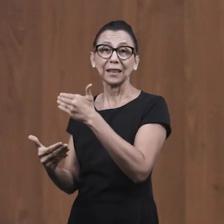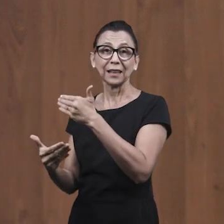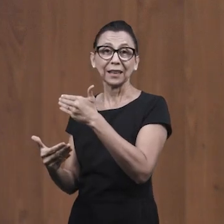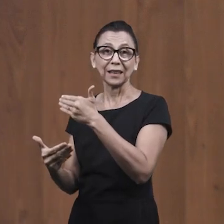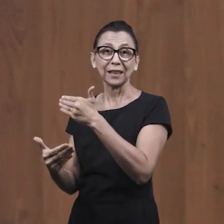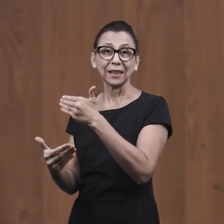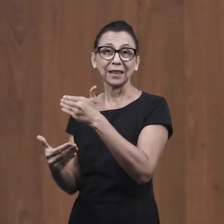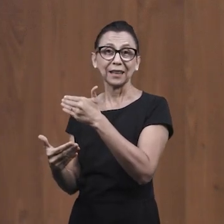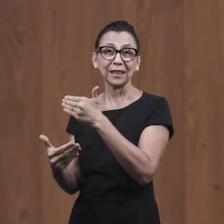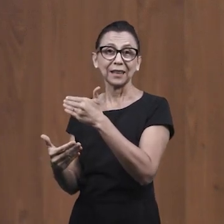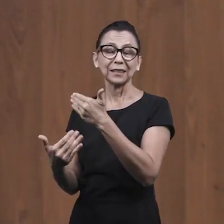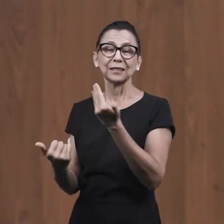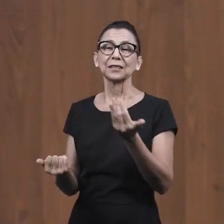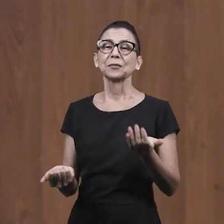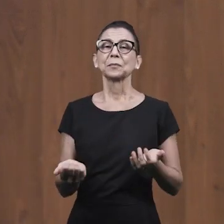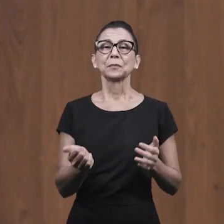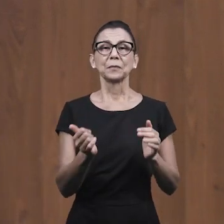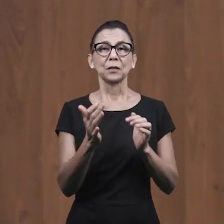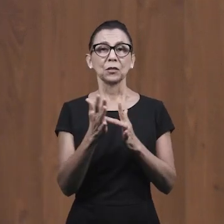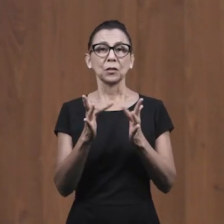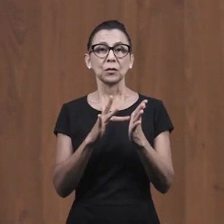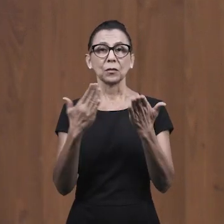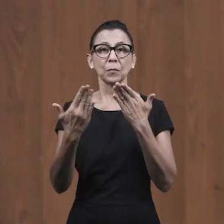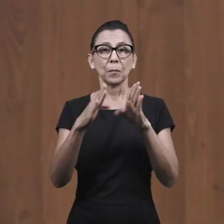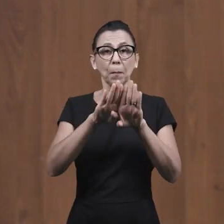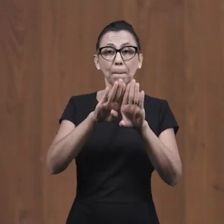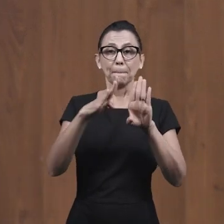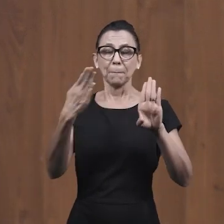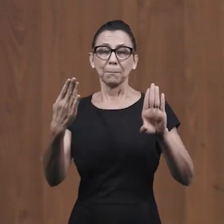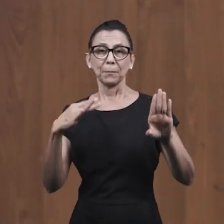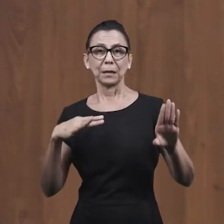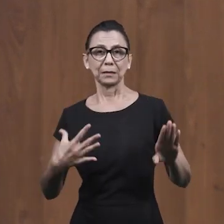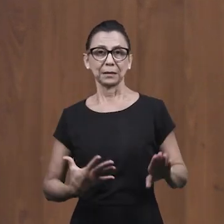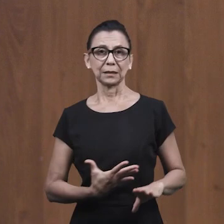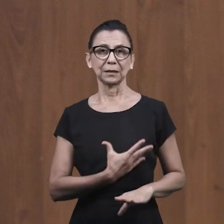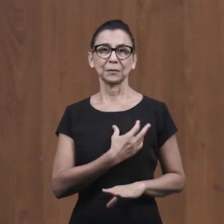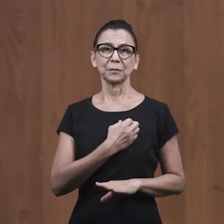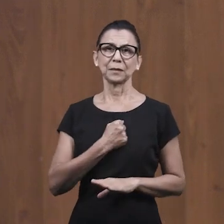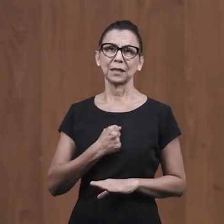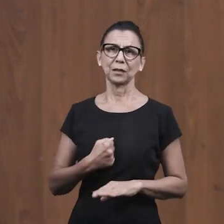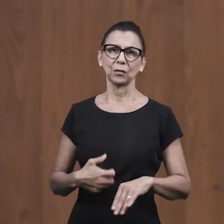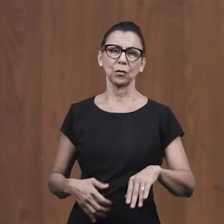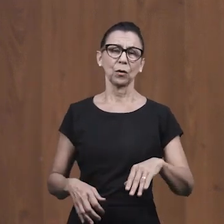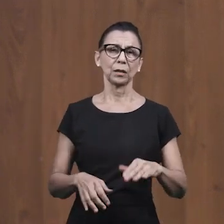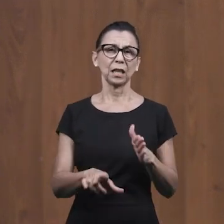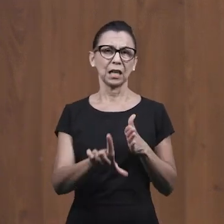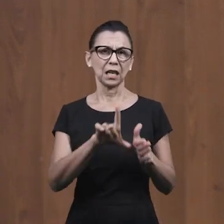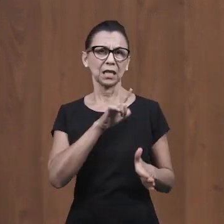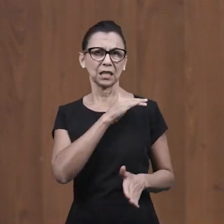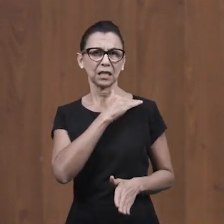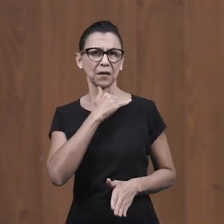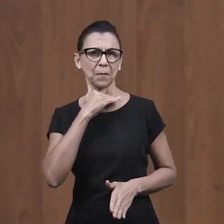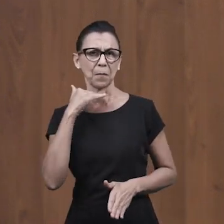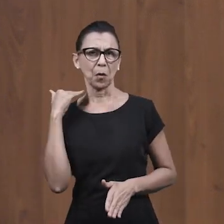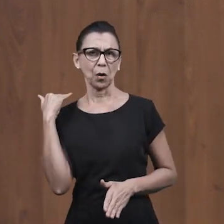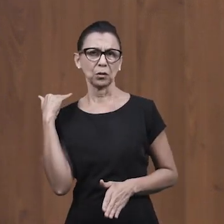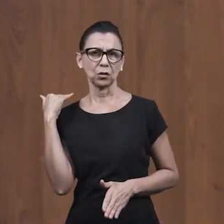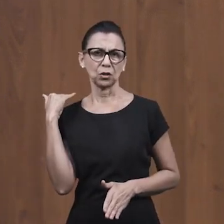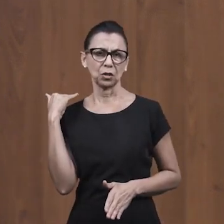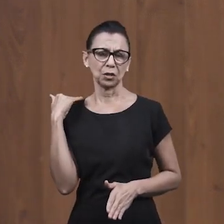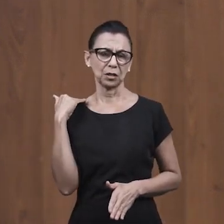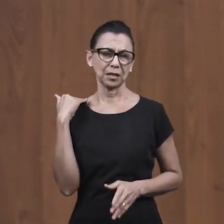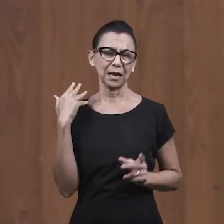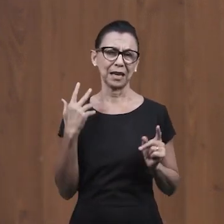du salut. Et quand nous entrons par cette porte, nous passons de la mort éternelle vers la vie